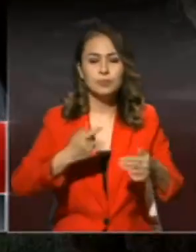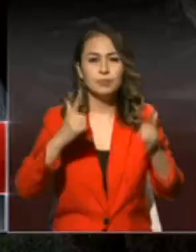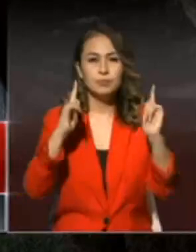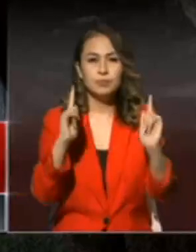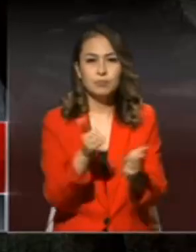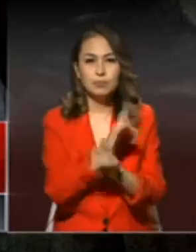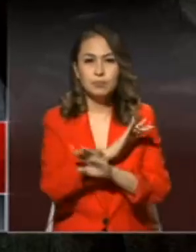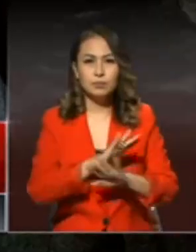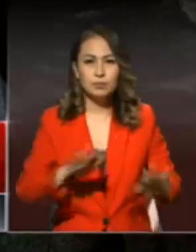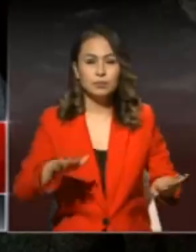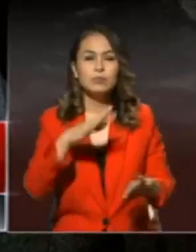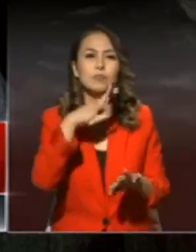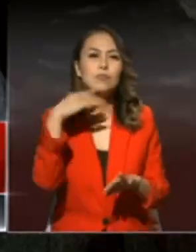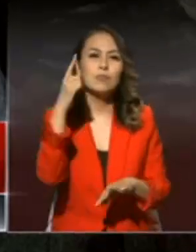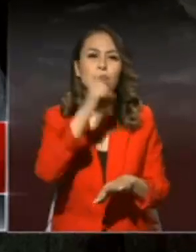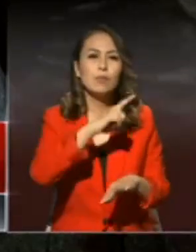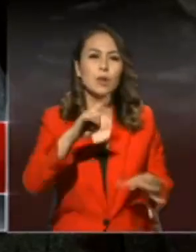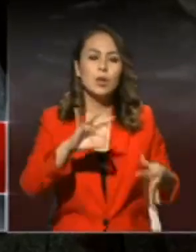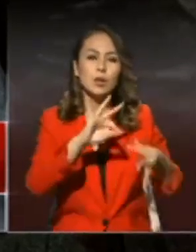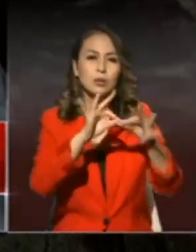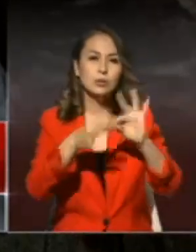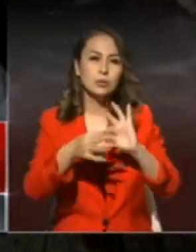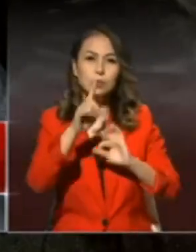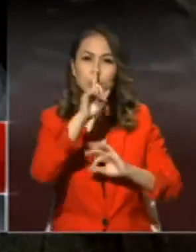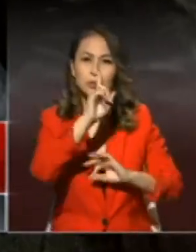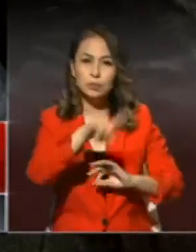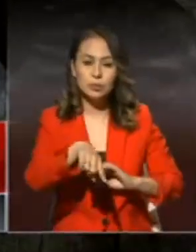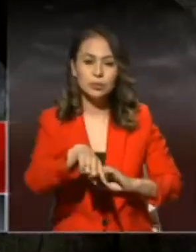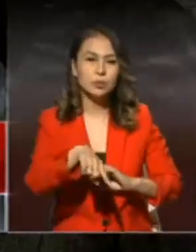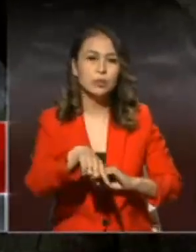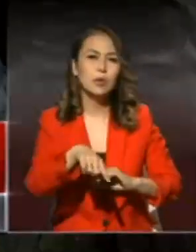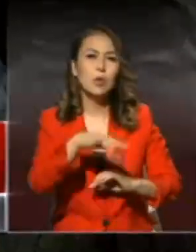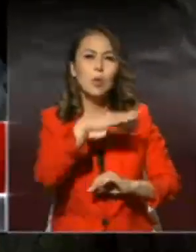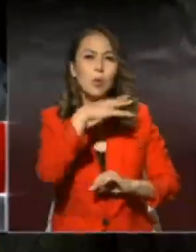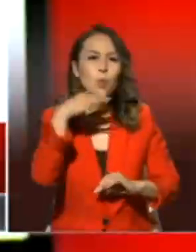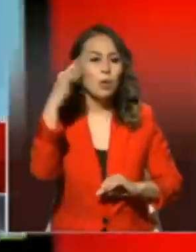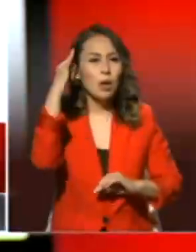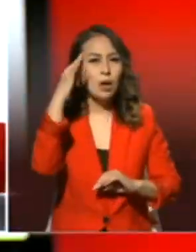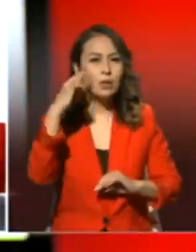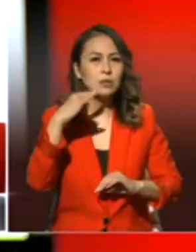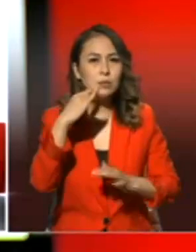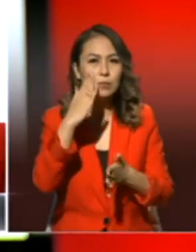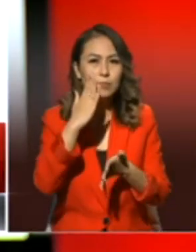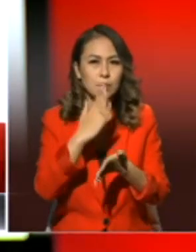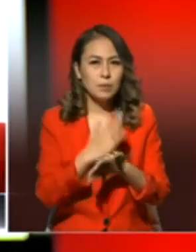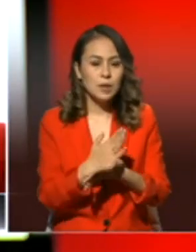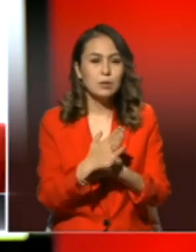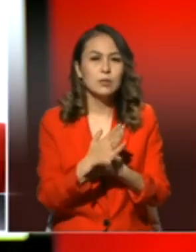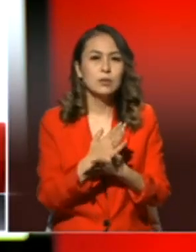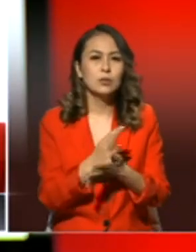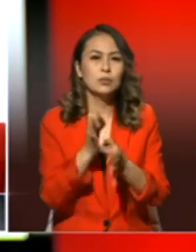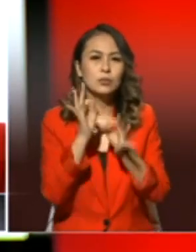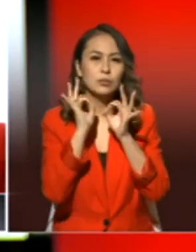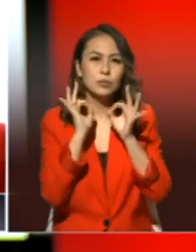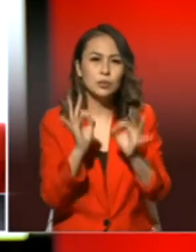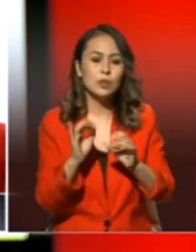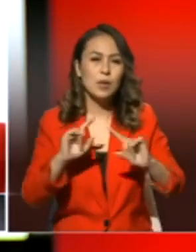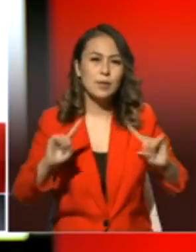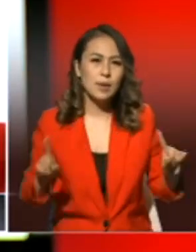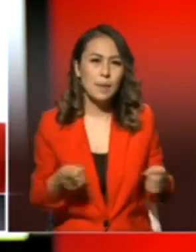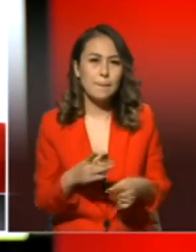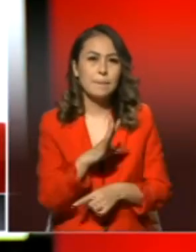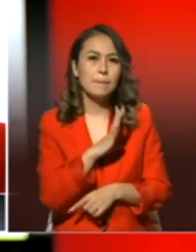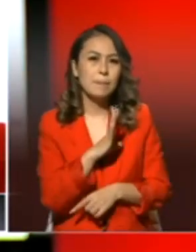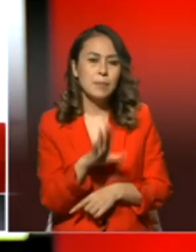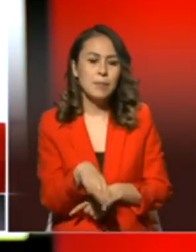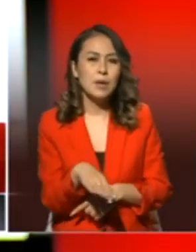жағдайы, онда көбінде адамдар түсіндірмейді, бірақ көбі мына біздің қазақшылық бар, менталитетіміз дұрыс дамымаған,